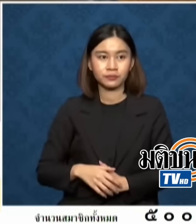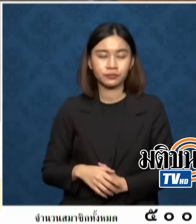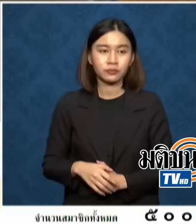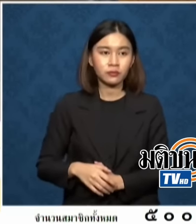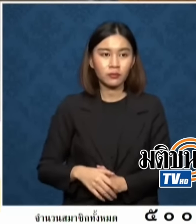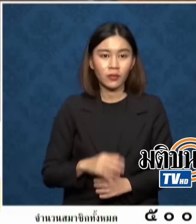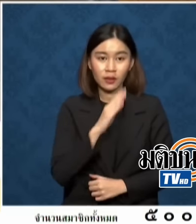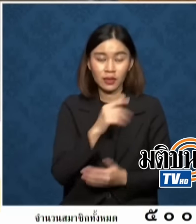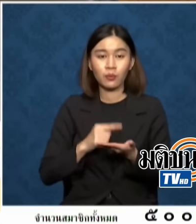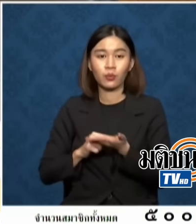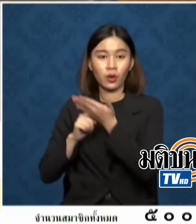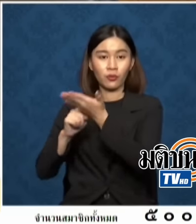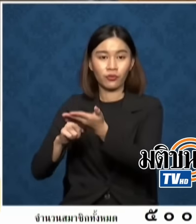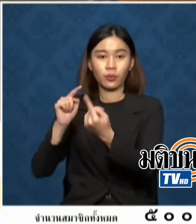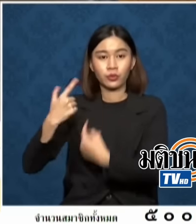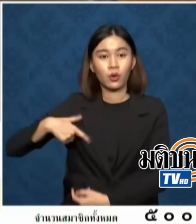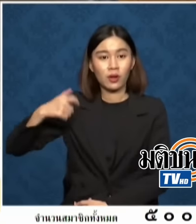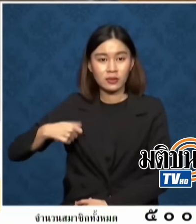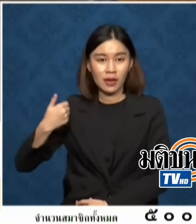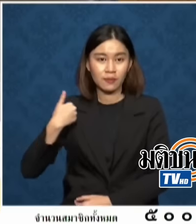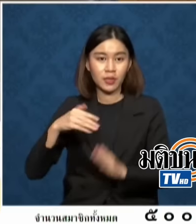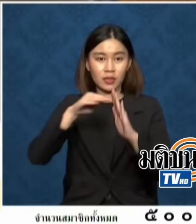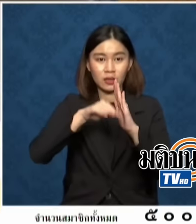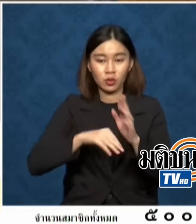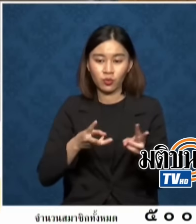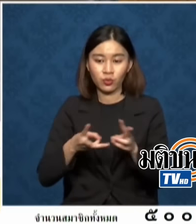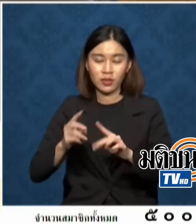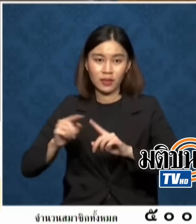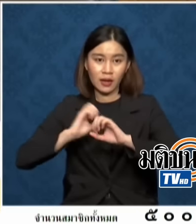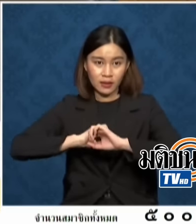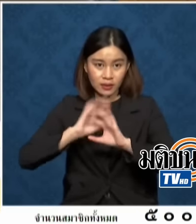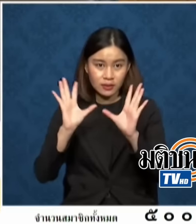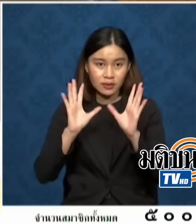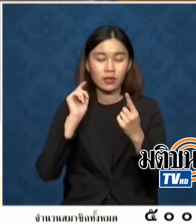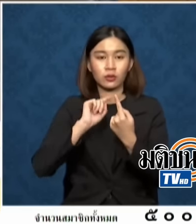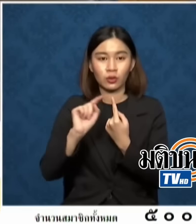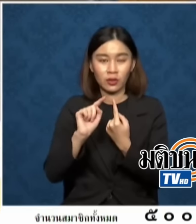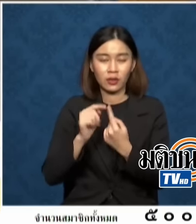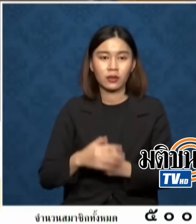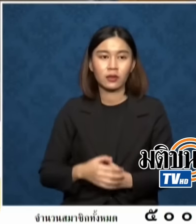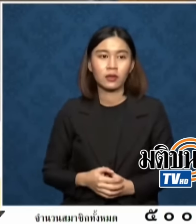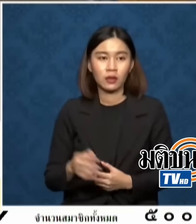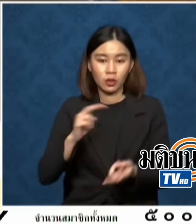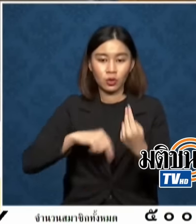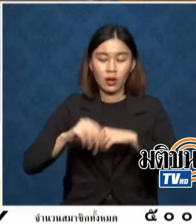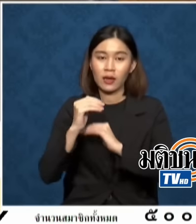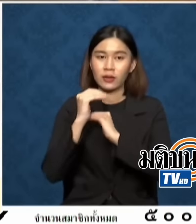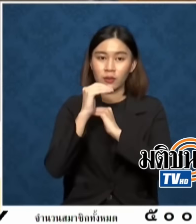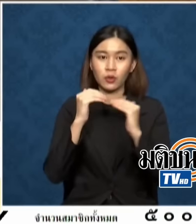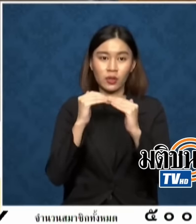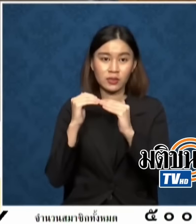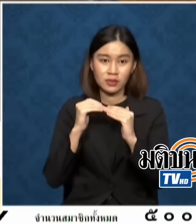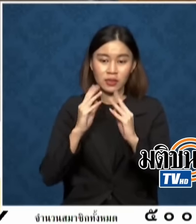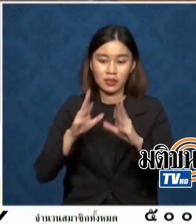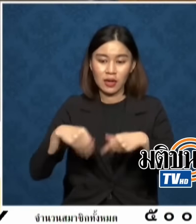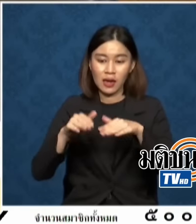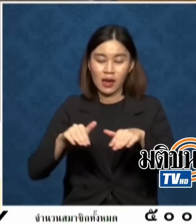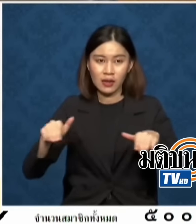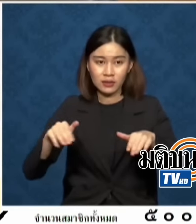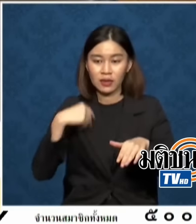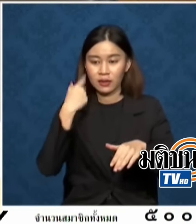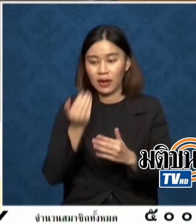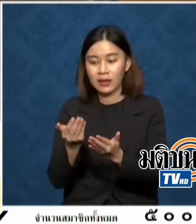เมื่อเรื่องถึงศาลแล้วศาลมีแนวทางที่ชัดเจนในการที่จะกำหนดสิทธิ์ให้กับเด็กผู้ถูก